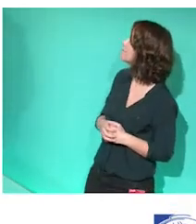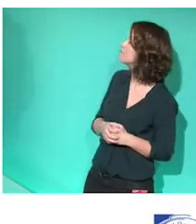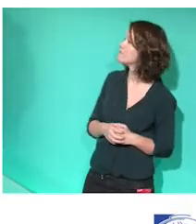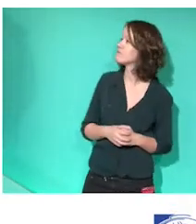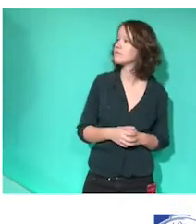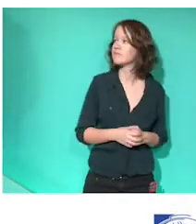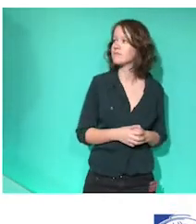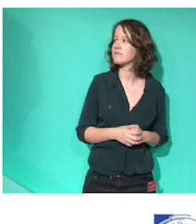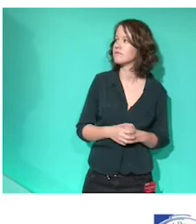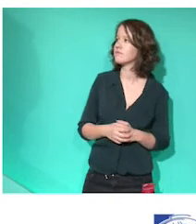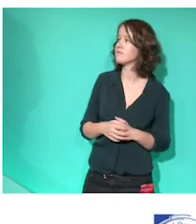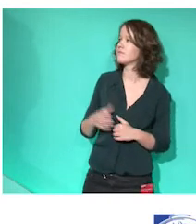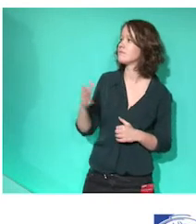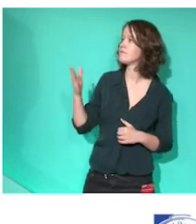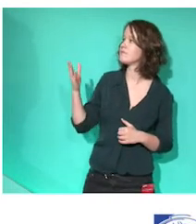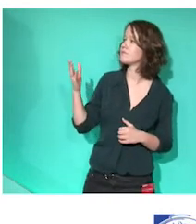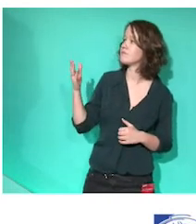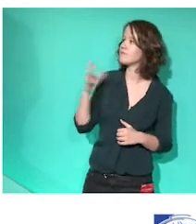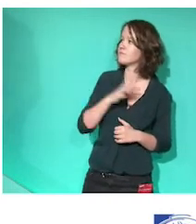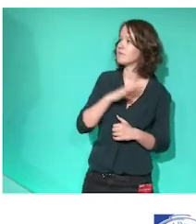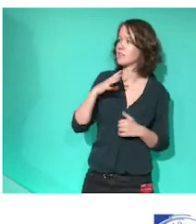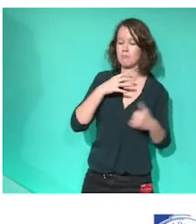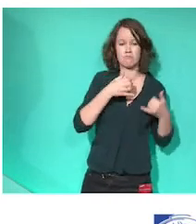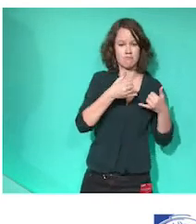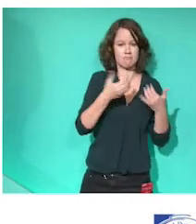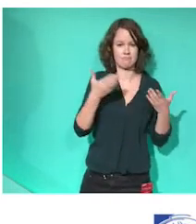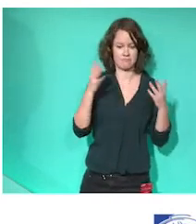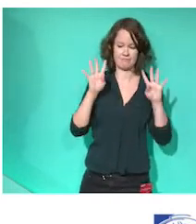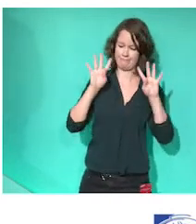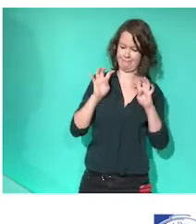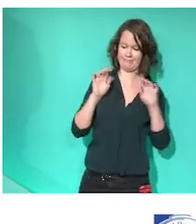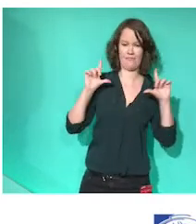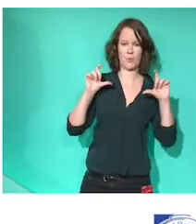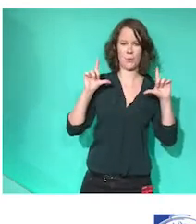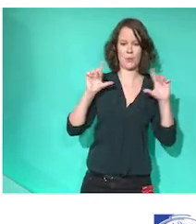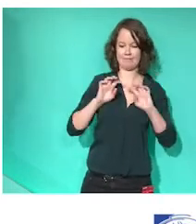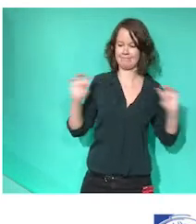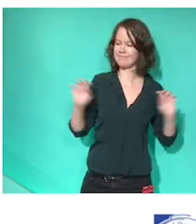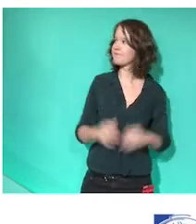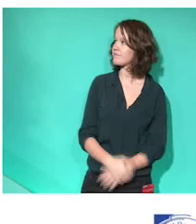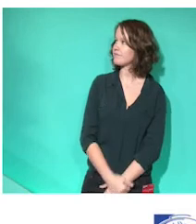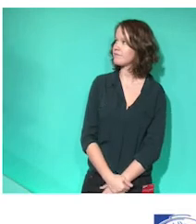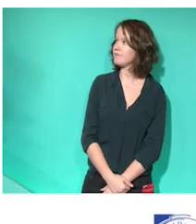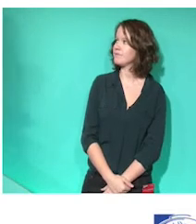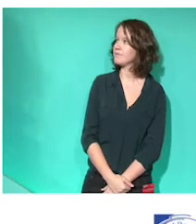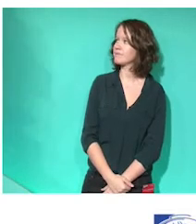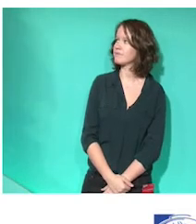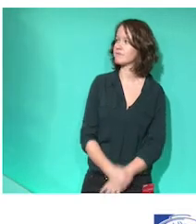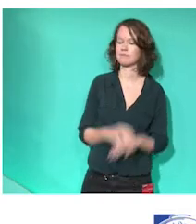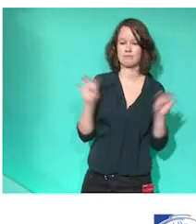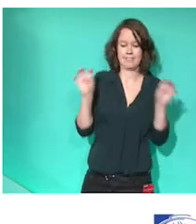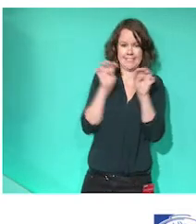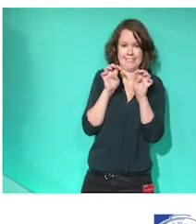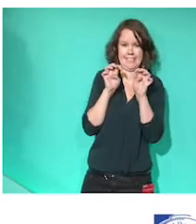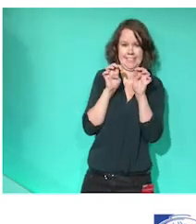Cher Pascal, venez au milieu des récipiendaires pour la photo de famille. Voilà. Tout le monde, serrez-vous, sinon